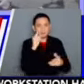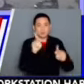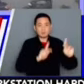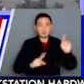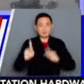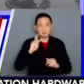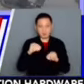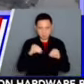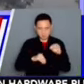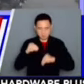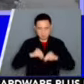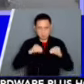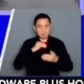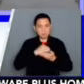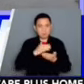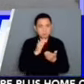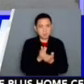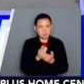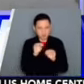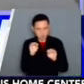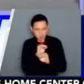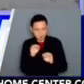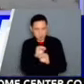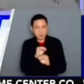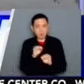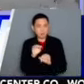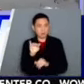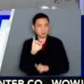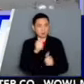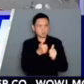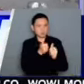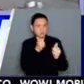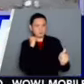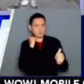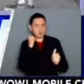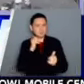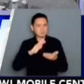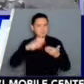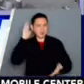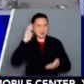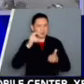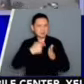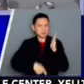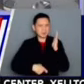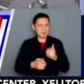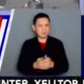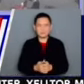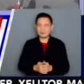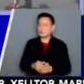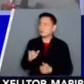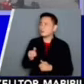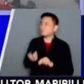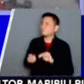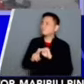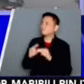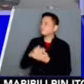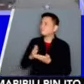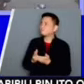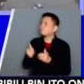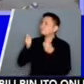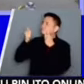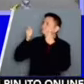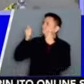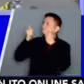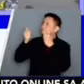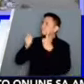ang hindi makatwirang pagtataas ng presyo. Nakakatulong po ng malaki talaga. Dagdag sa budget pa rin kasi yun. Sa tindahan, halimbawa ni Marlene,